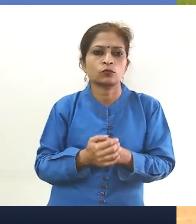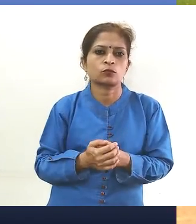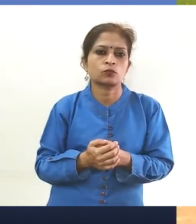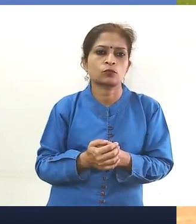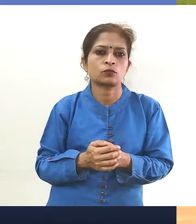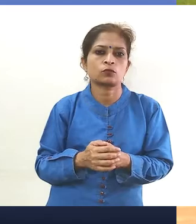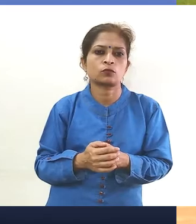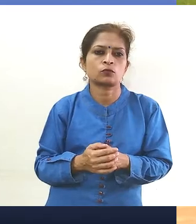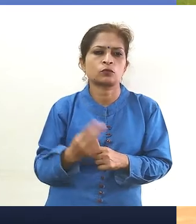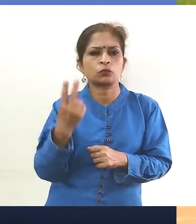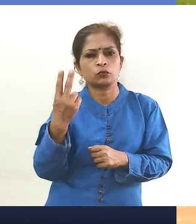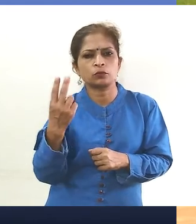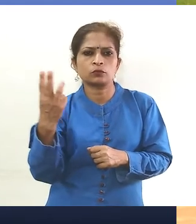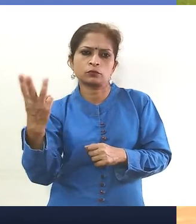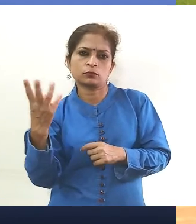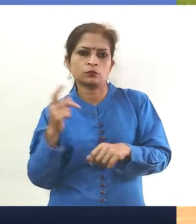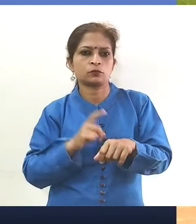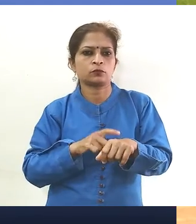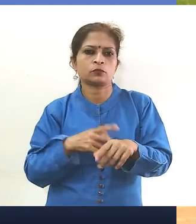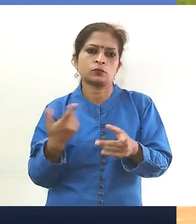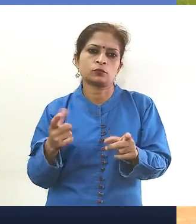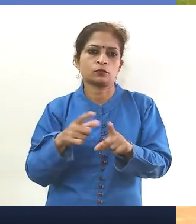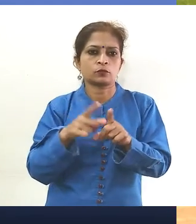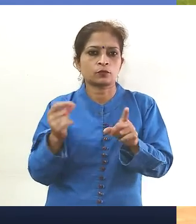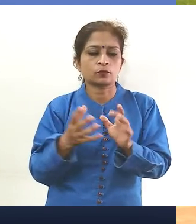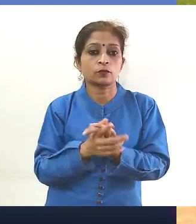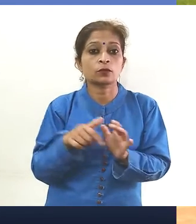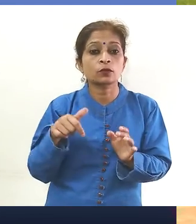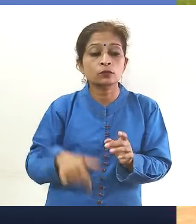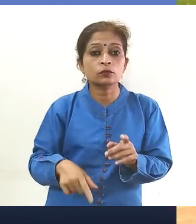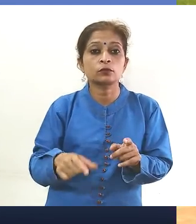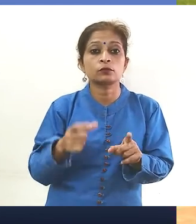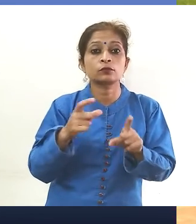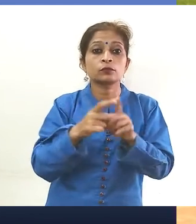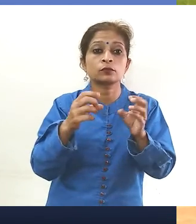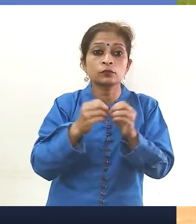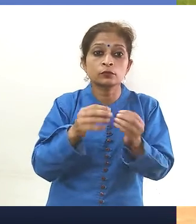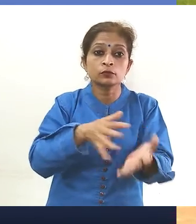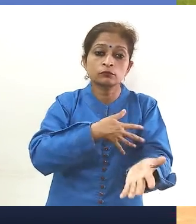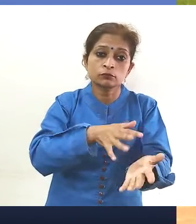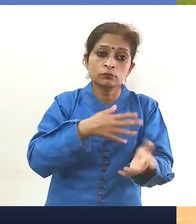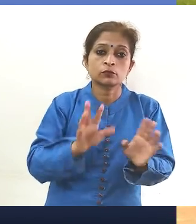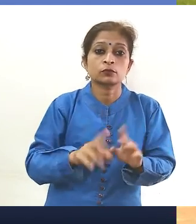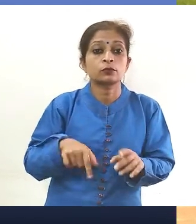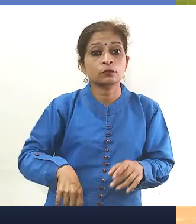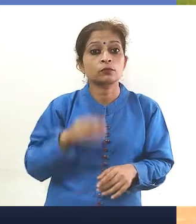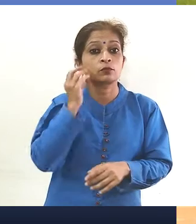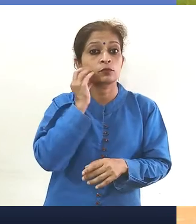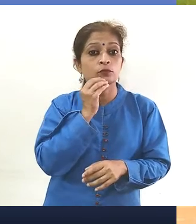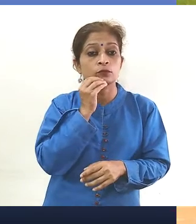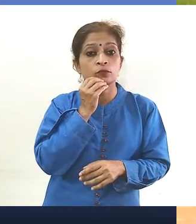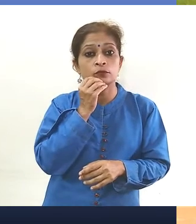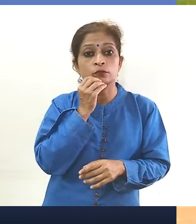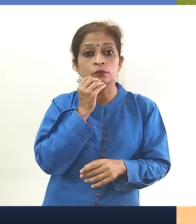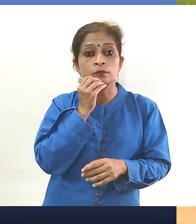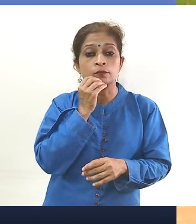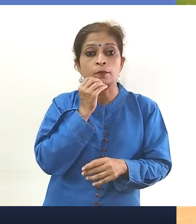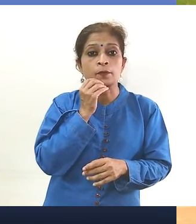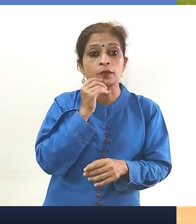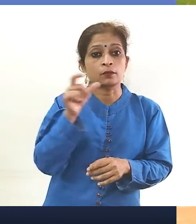लिए रामबाण है, अद्भुत है, ब्रह्मास्त्र है योग। मोदी जी भी कहते हैं योग